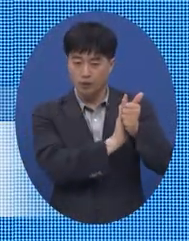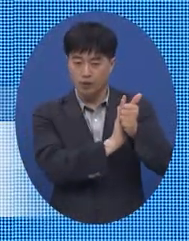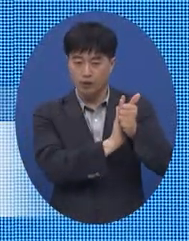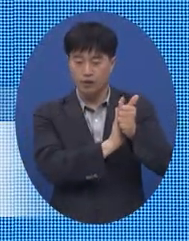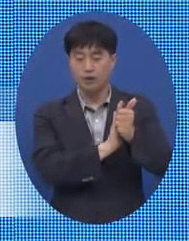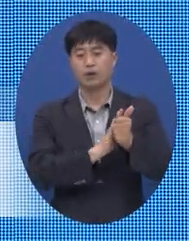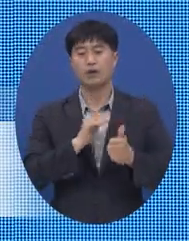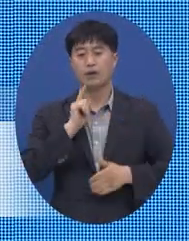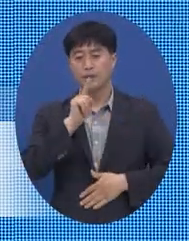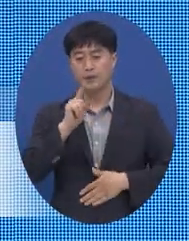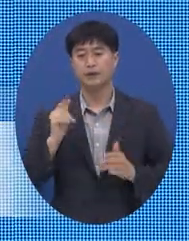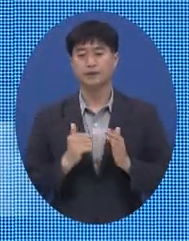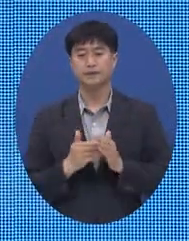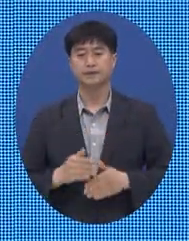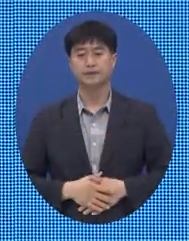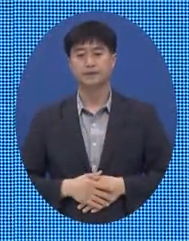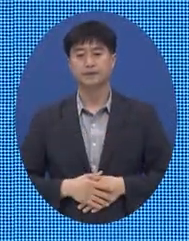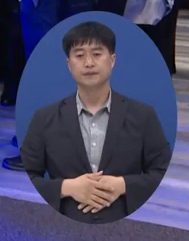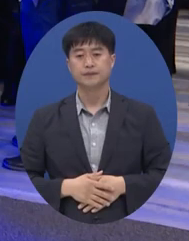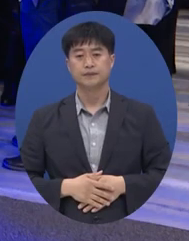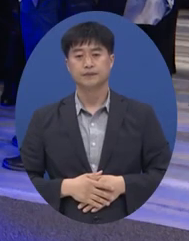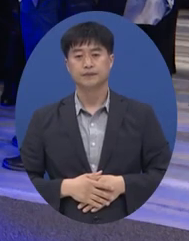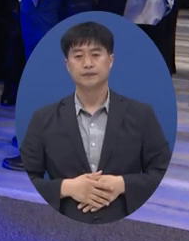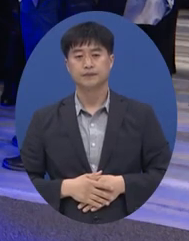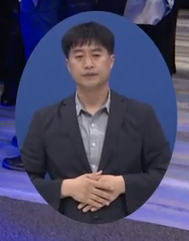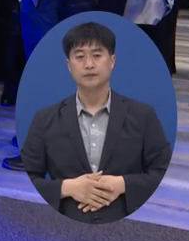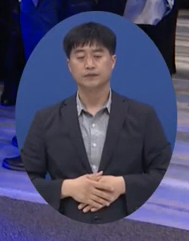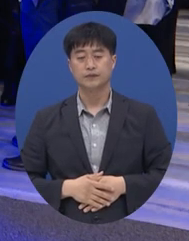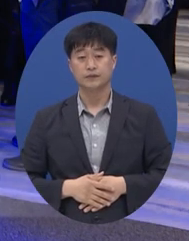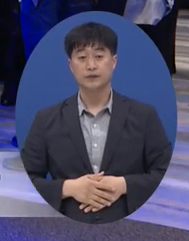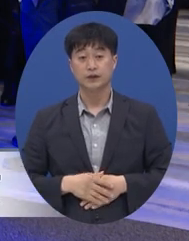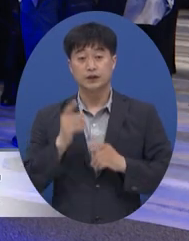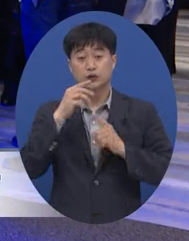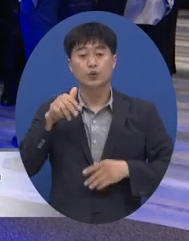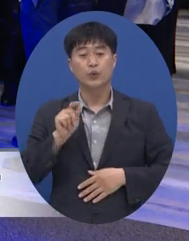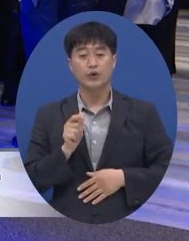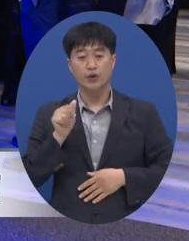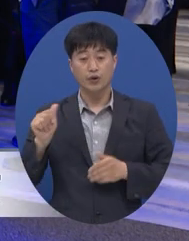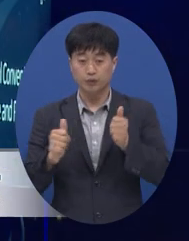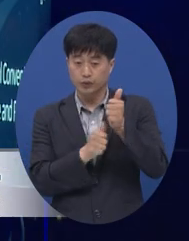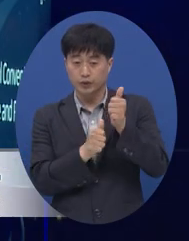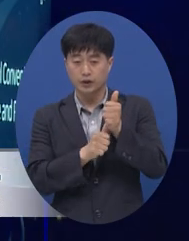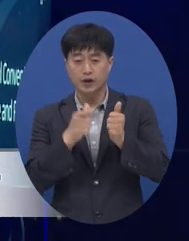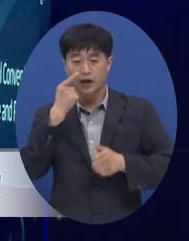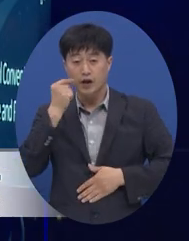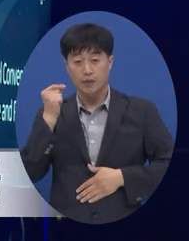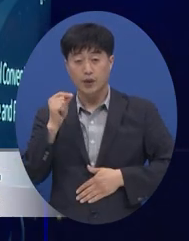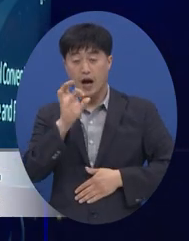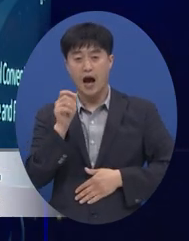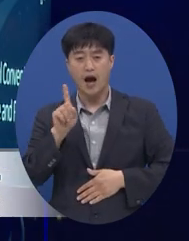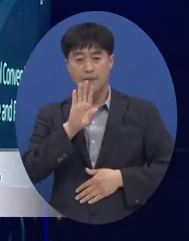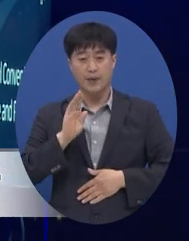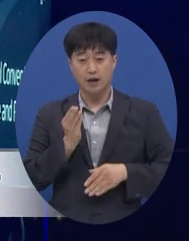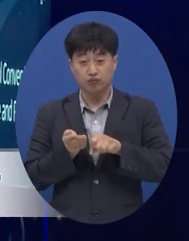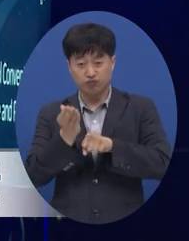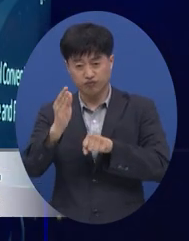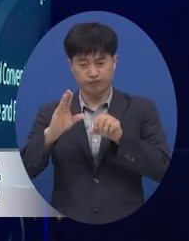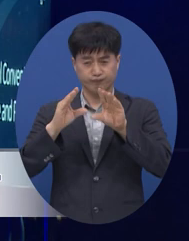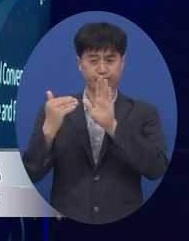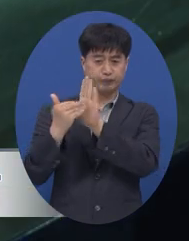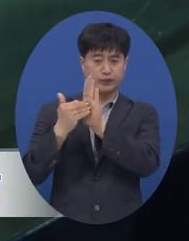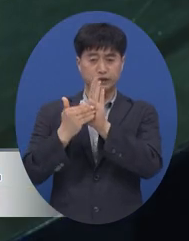든든히 뒷받침하도록 하겠습니다. 리종혁 부위원장은 일본 아베 정부의 보복성 수출 제재